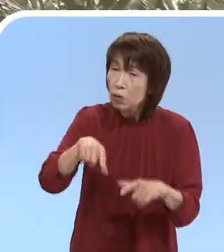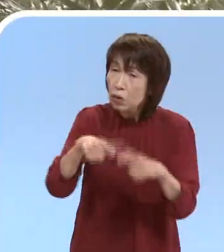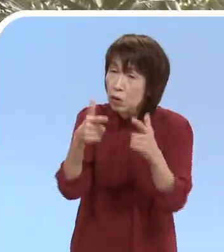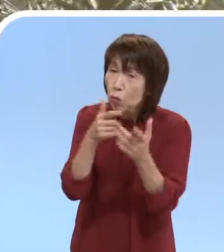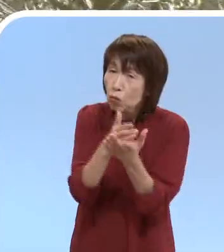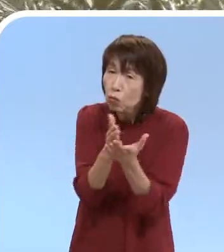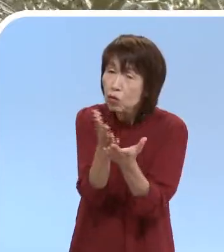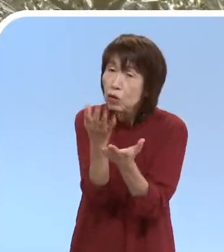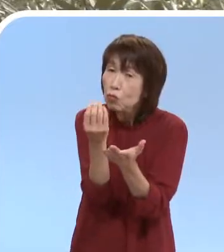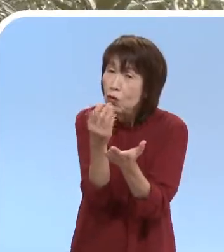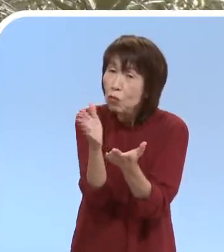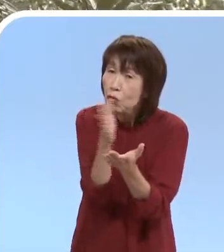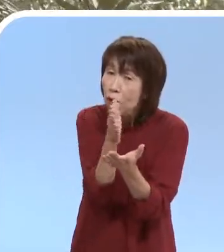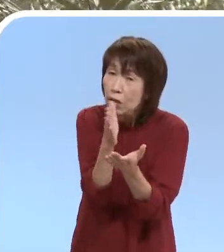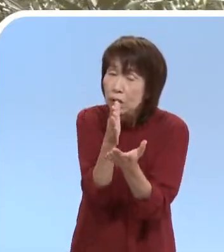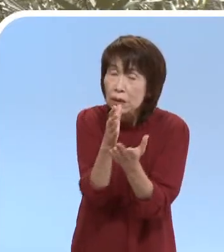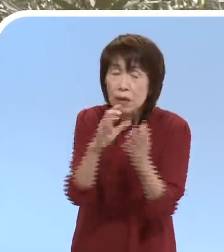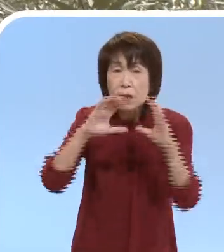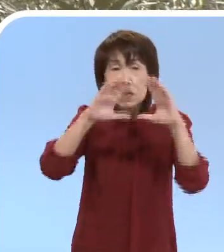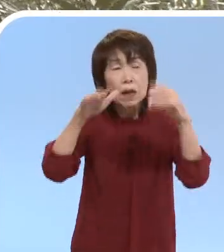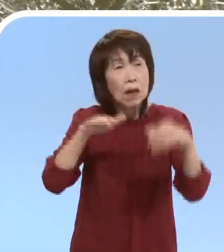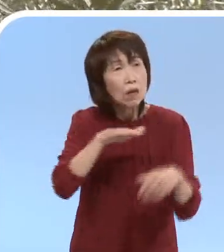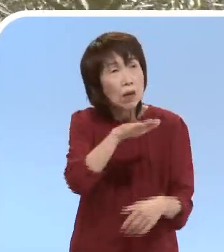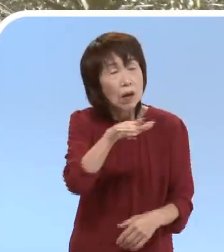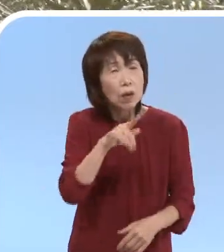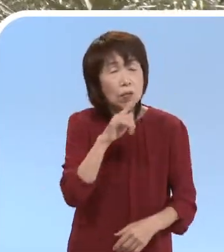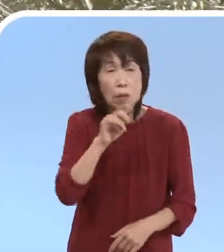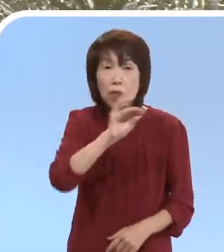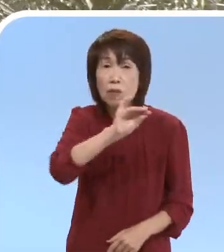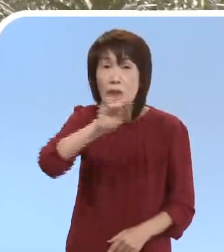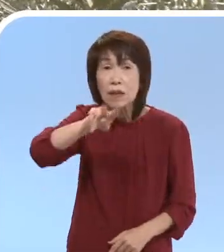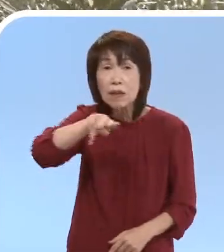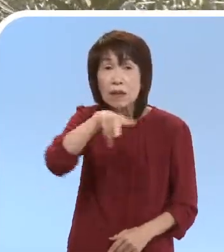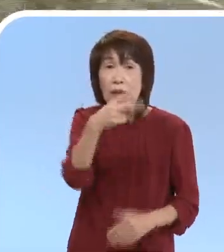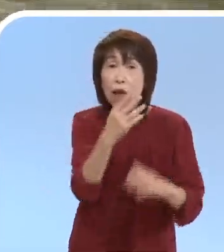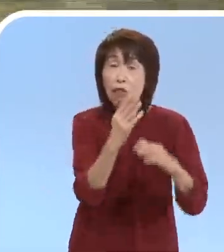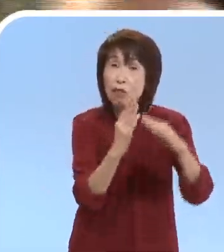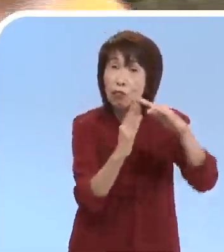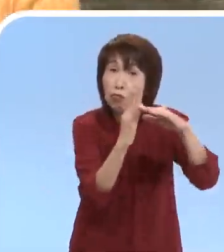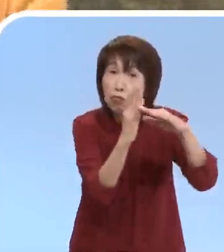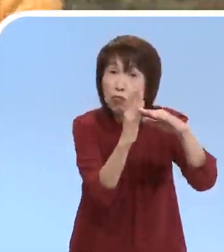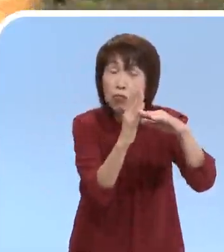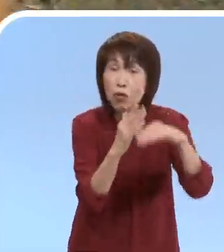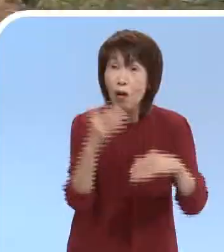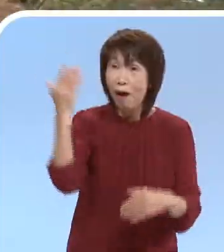ですか？ だいたい世界で少ない推測で1200品種。